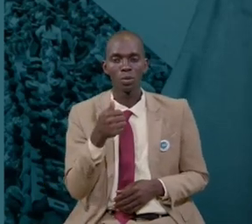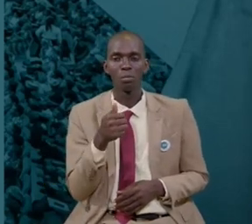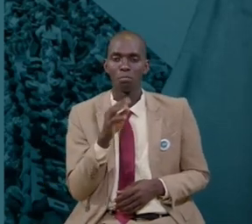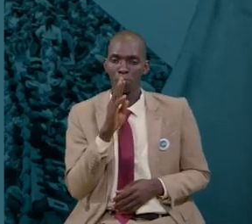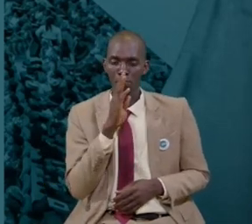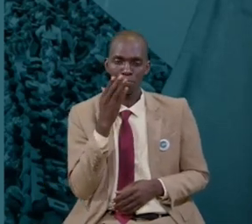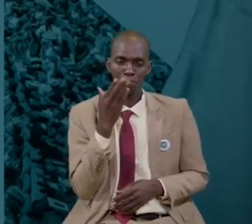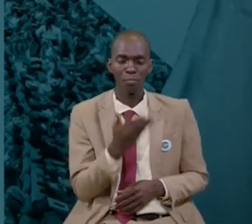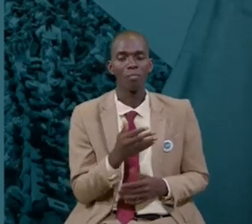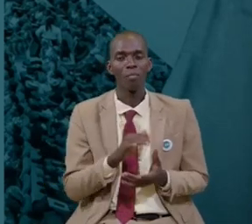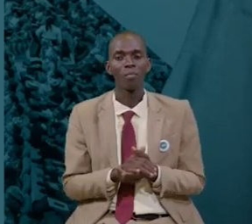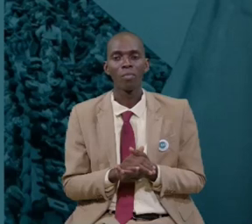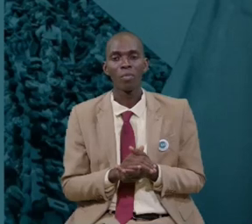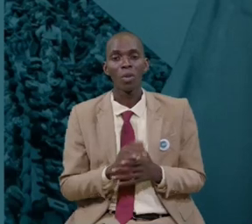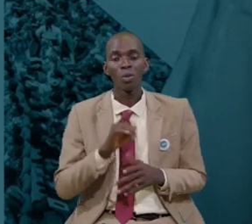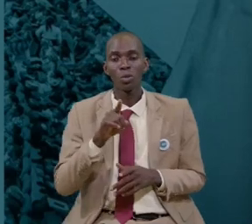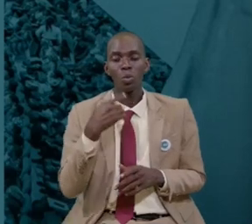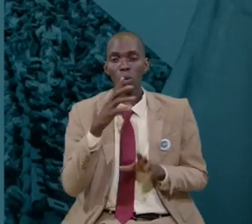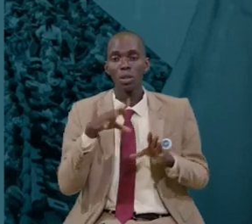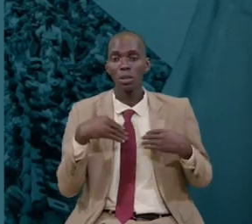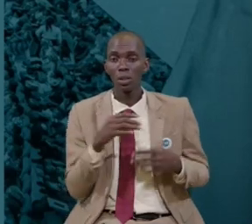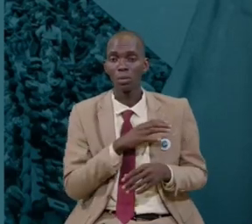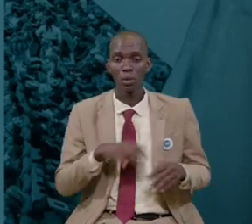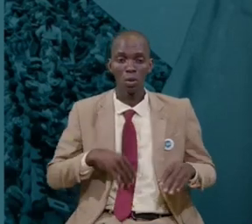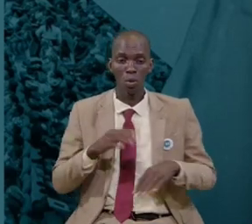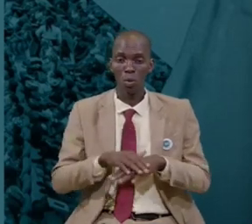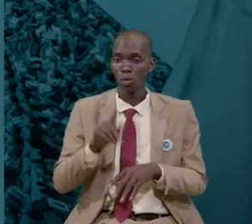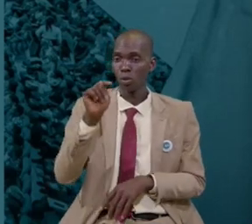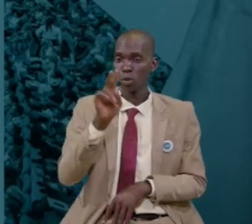Donc, soyez là demain à ceux qui ont entendu la vie au Seigneur.